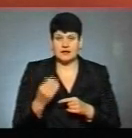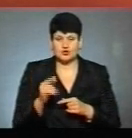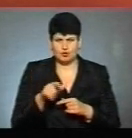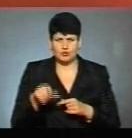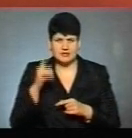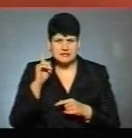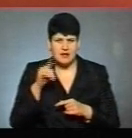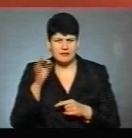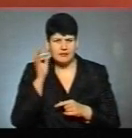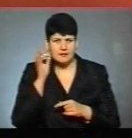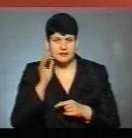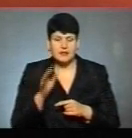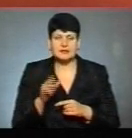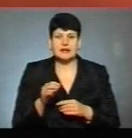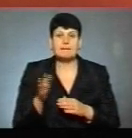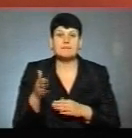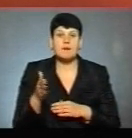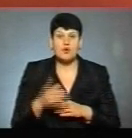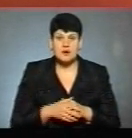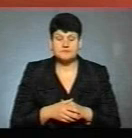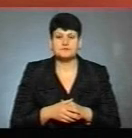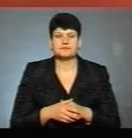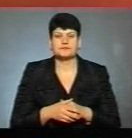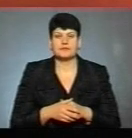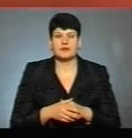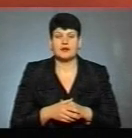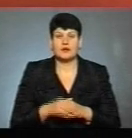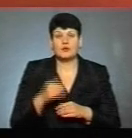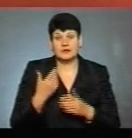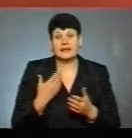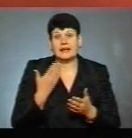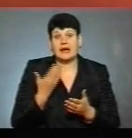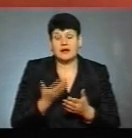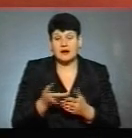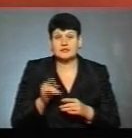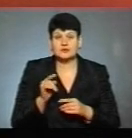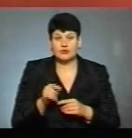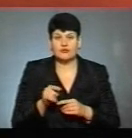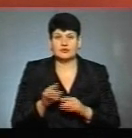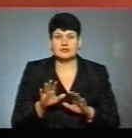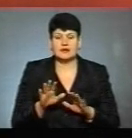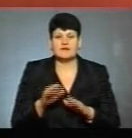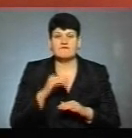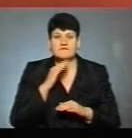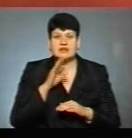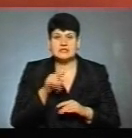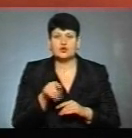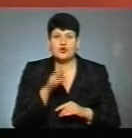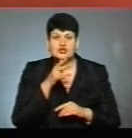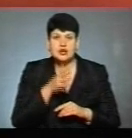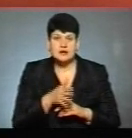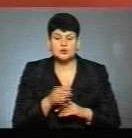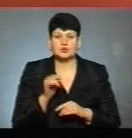там, нагадати, і прапор. От. Якраз воно так нам і вистачило того часу, тому